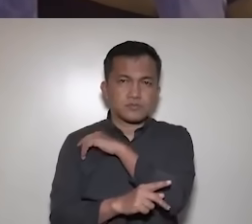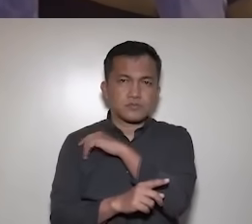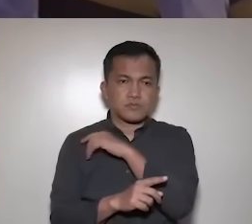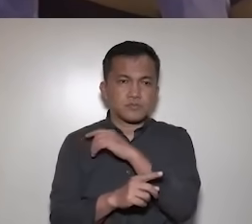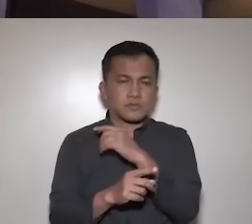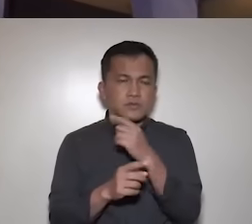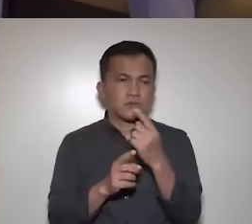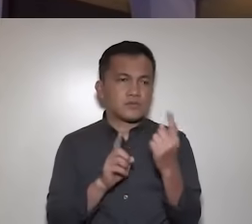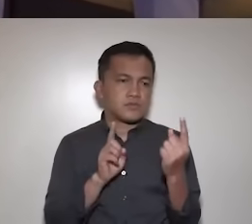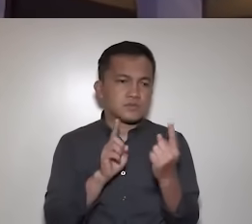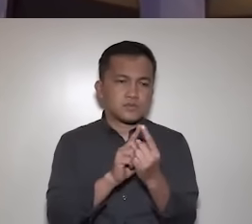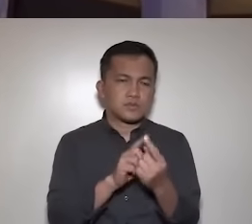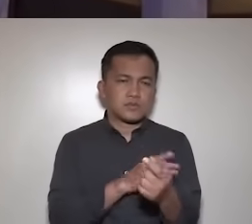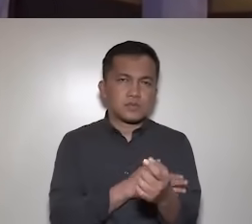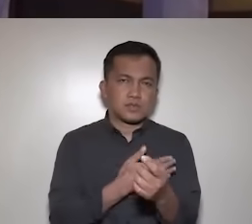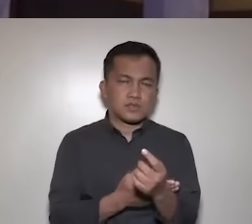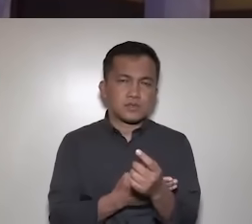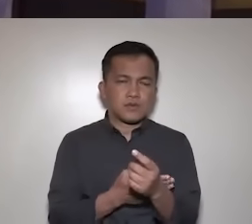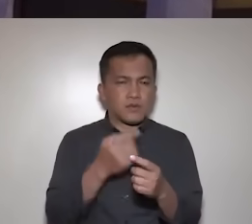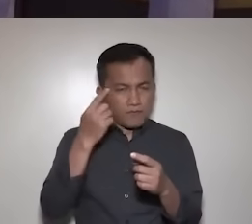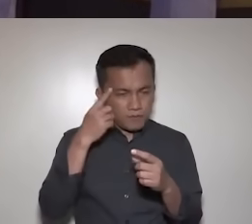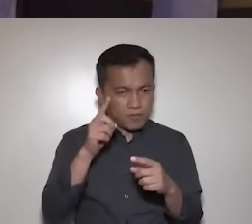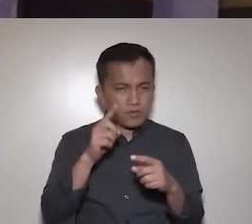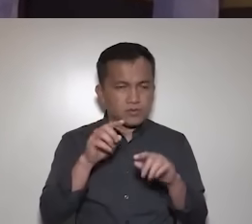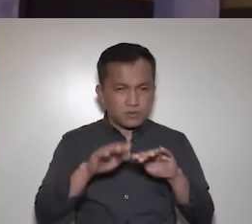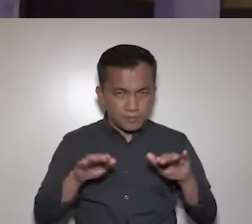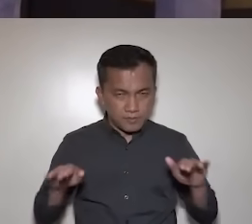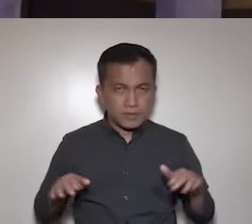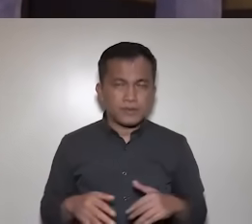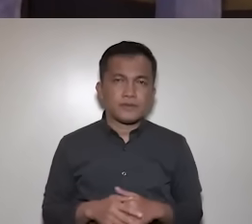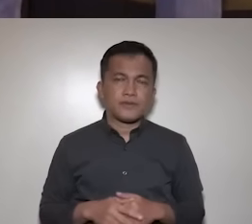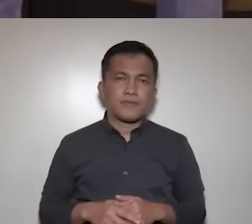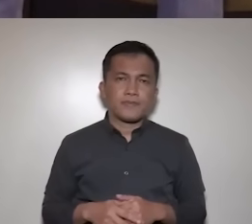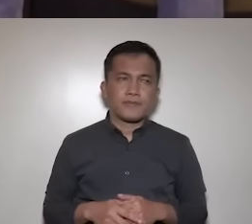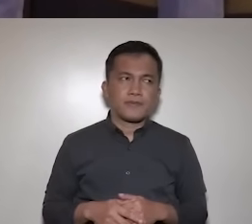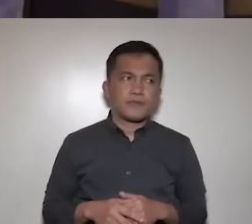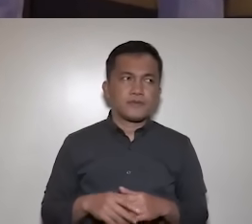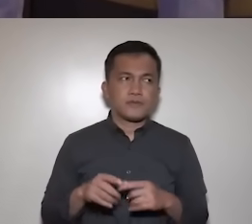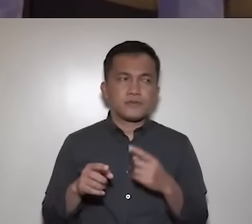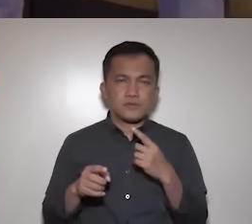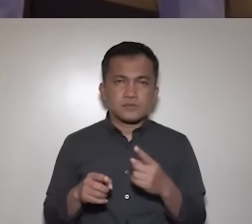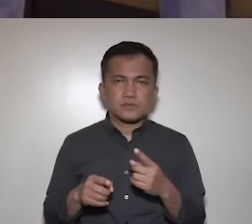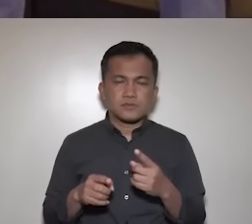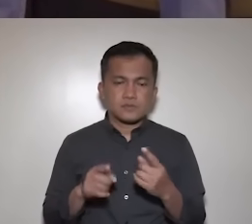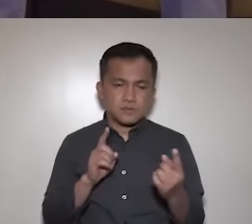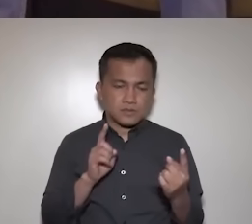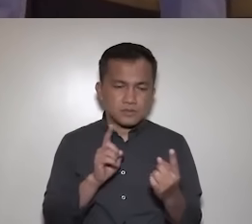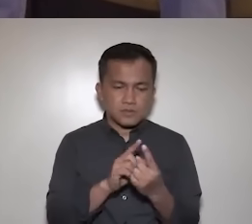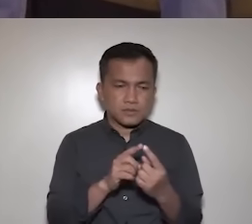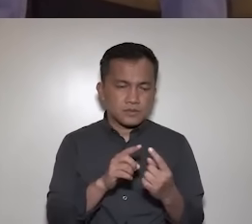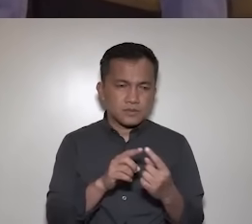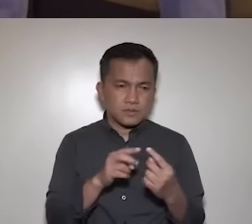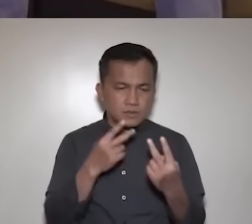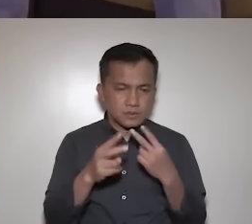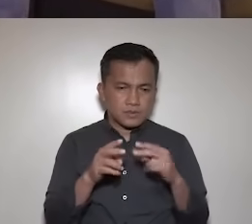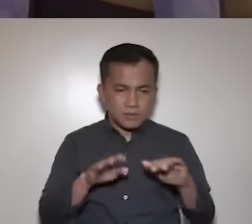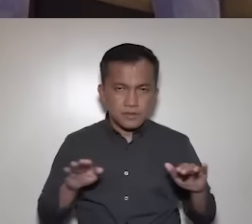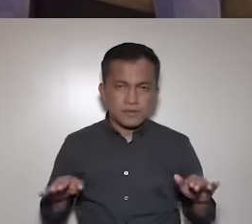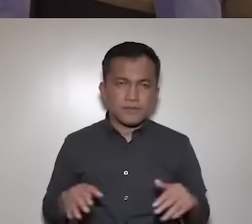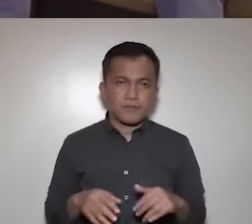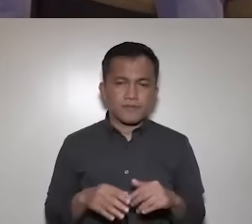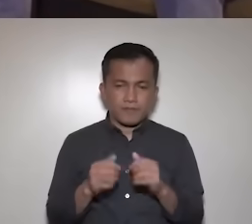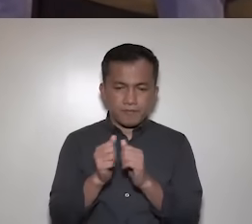magpakita sa mga anak. Ngayon lang, alang-alang lang po sa mga bata. Kaya nga po. Na opo, makita ng mga bata. Opo. Para sa mga